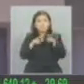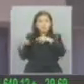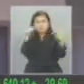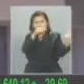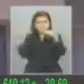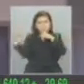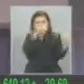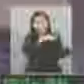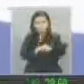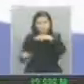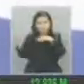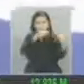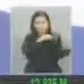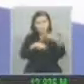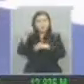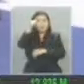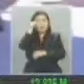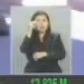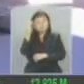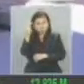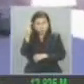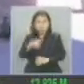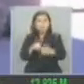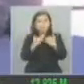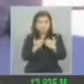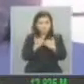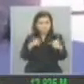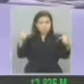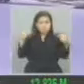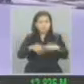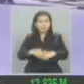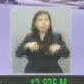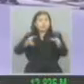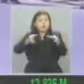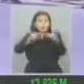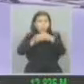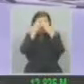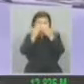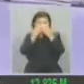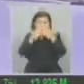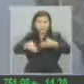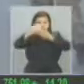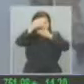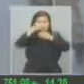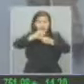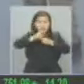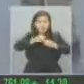ดติดต่อกันเป็นวันที่2ขณะที่มีความเป็นไปได้ว่านักรบตอลิบานเหล่านี้ติดระเบิดไว้ที่ตัว